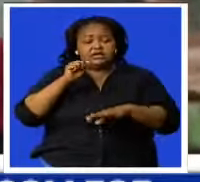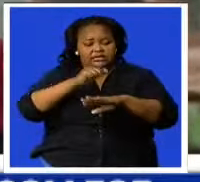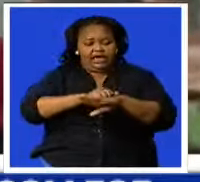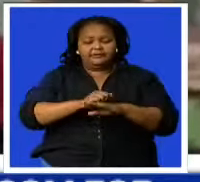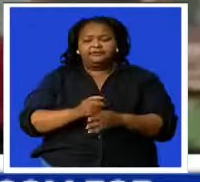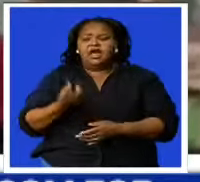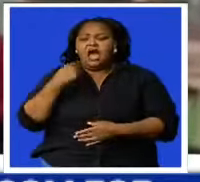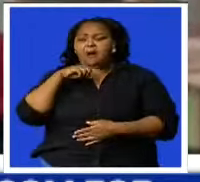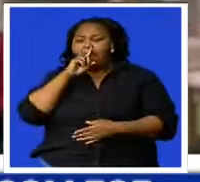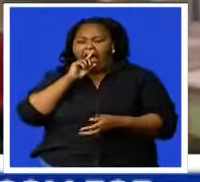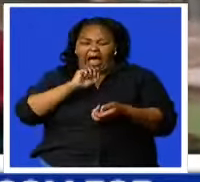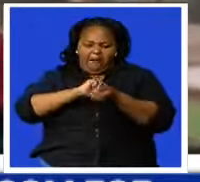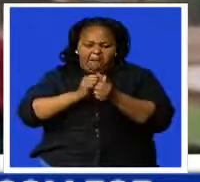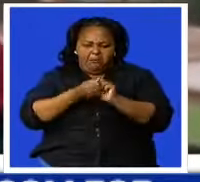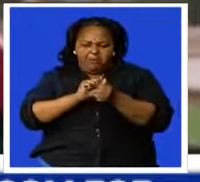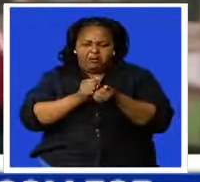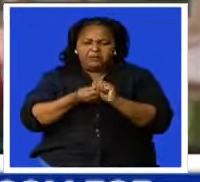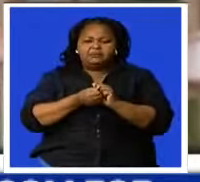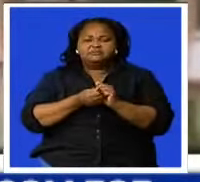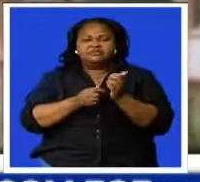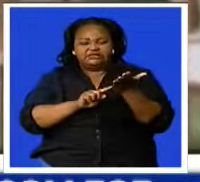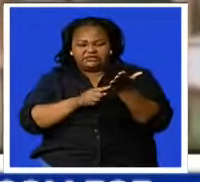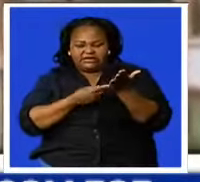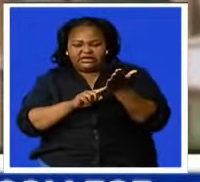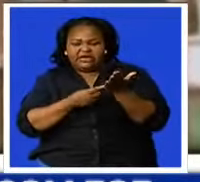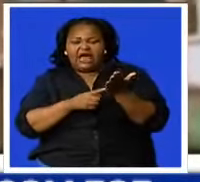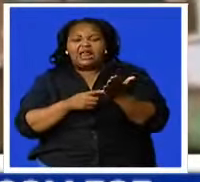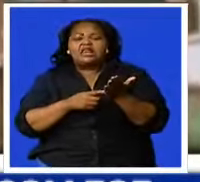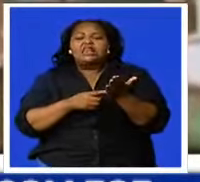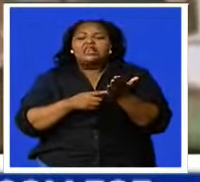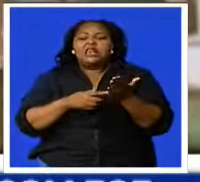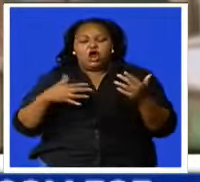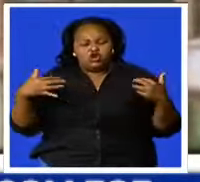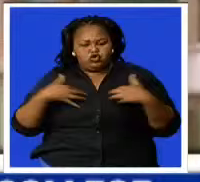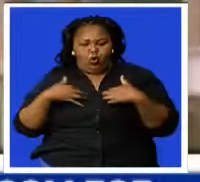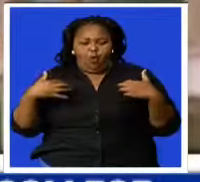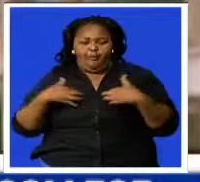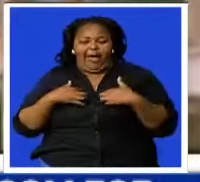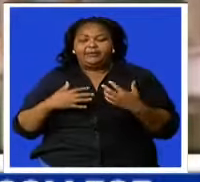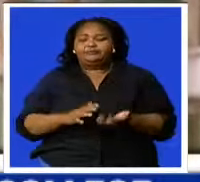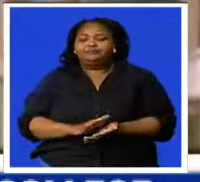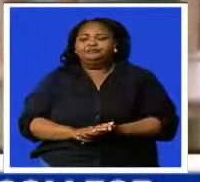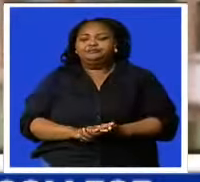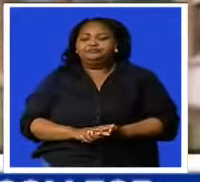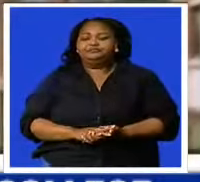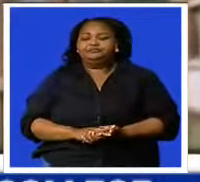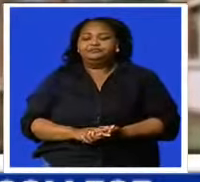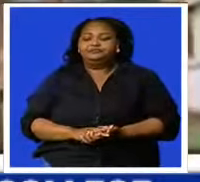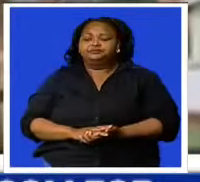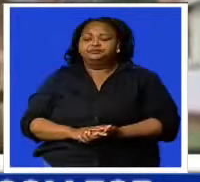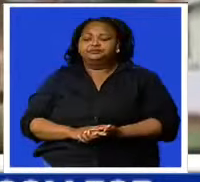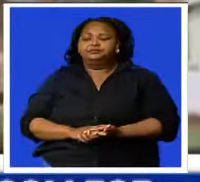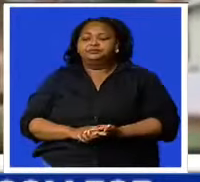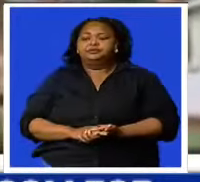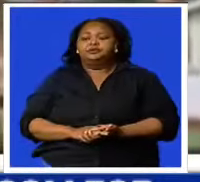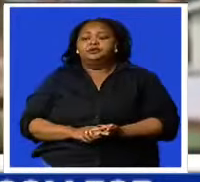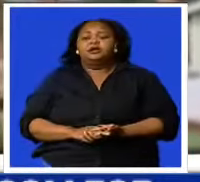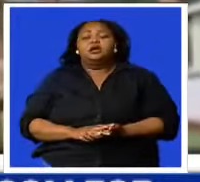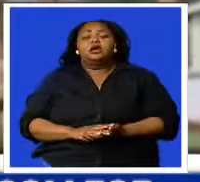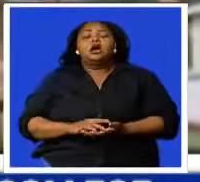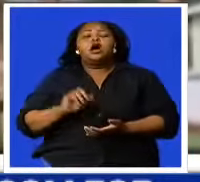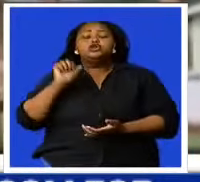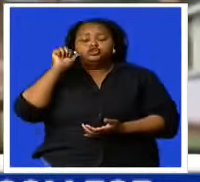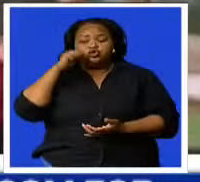technicalities lathile labe saphazamisa kungakho nje i-streaming seyitawendi wakusasa